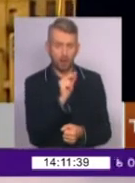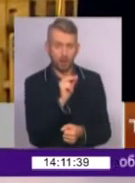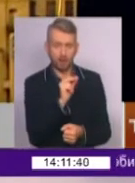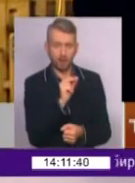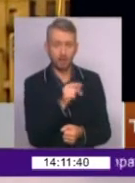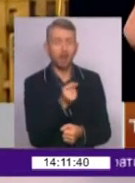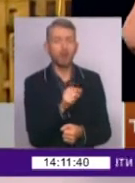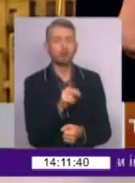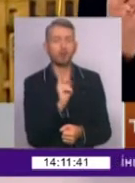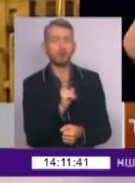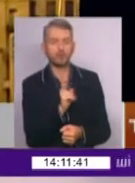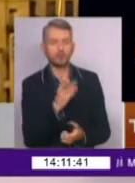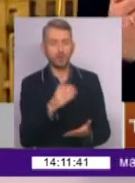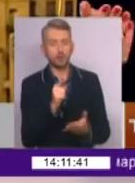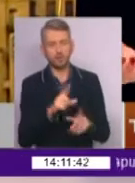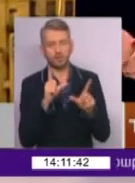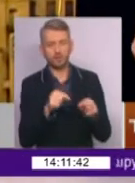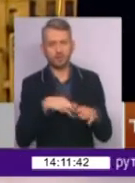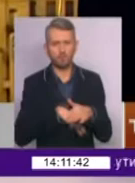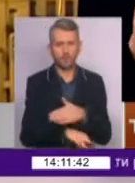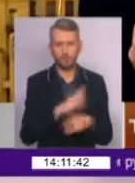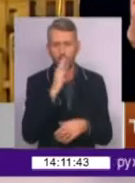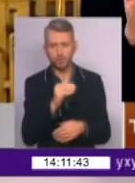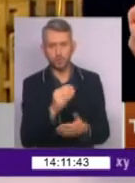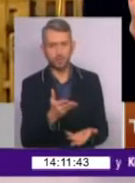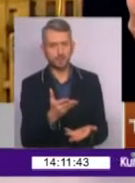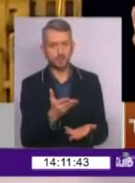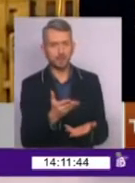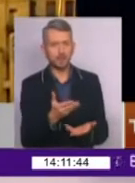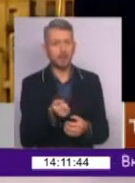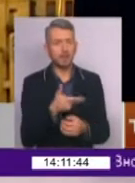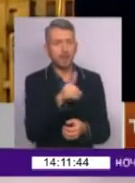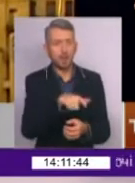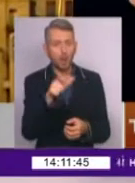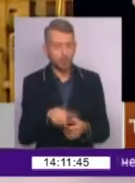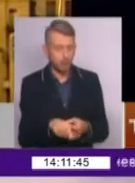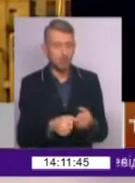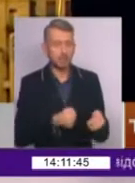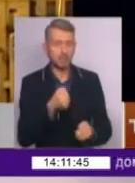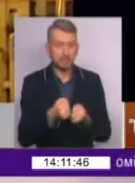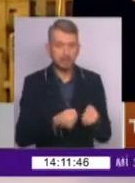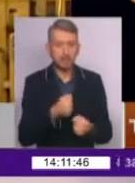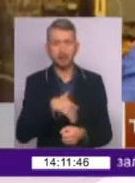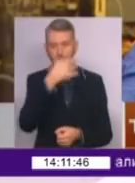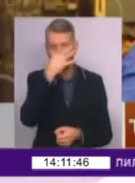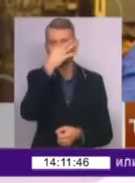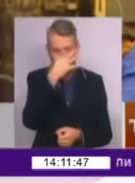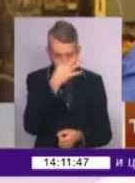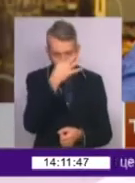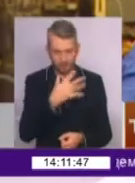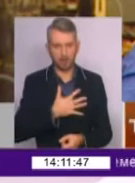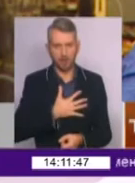все-таки той, хто, якщо ви їздите в метро, в маршрутці, декілька людей їздить і шмаркається,